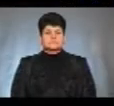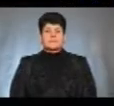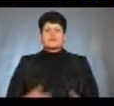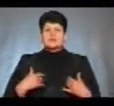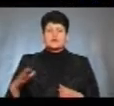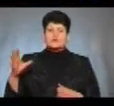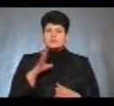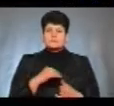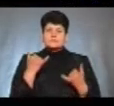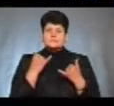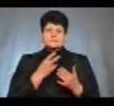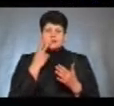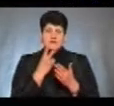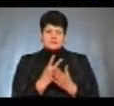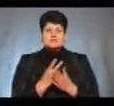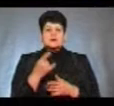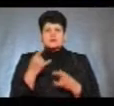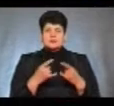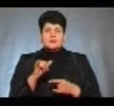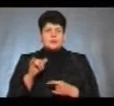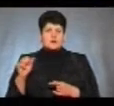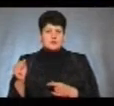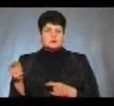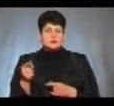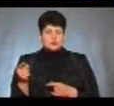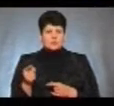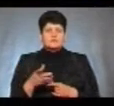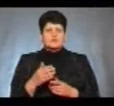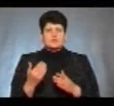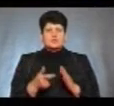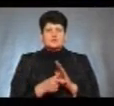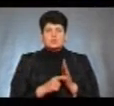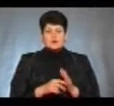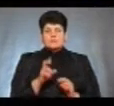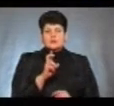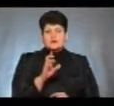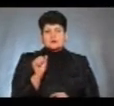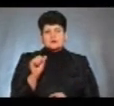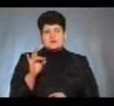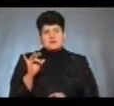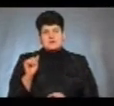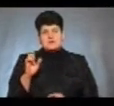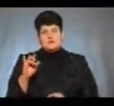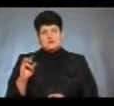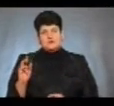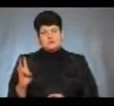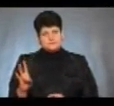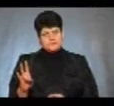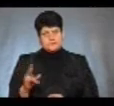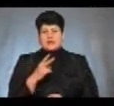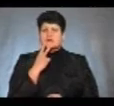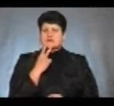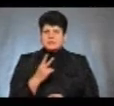Вітаю всіх, хто до нас приєднався. В ефірі телеканалу ЮА «Тернопіль новини» у студії Богдана Сарабун. Дивіться